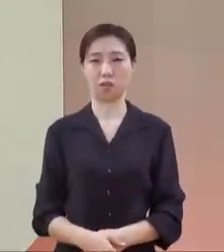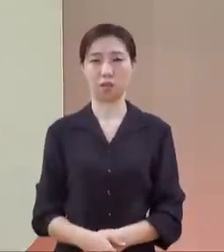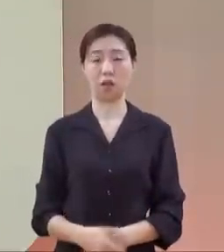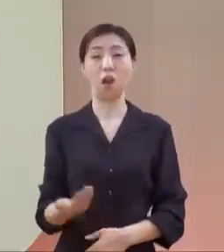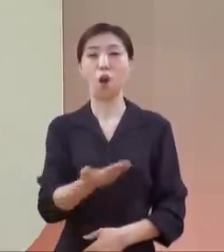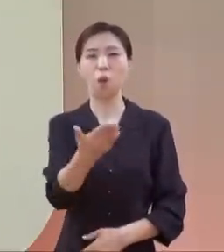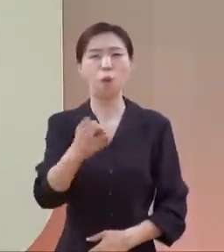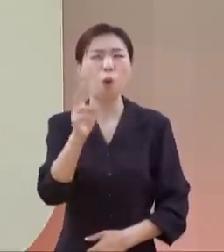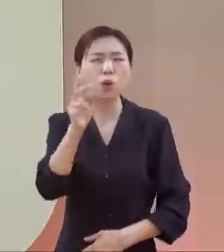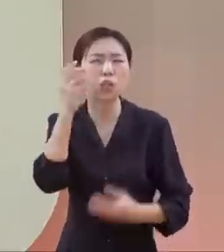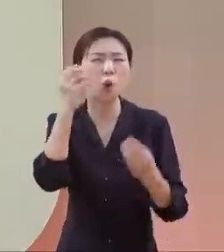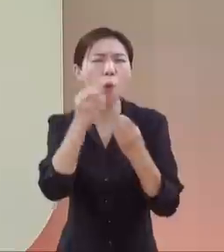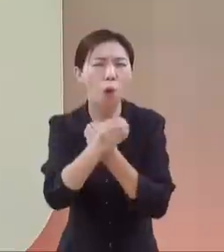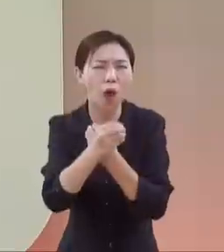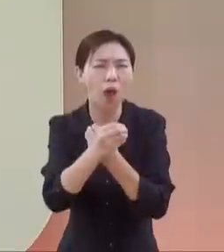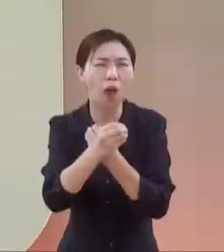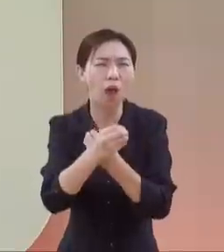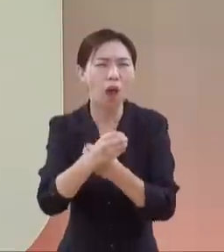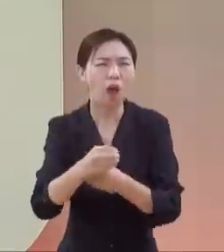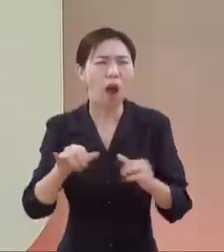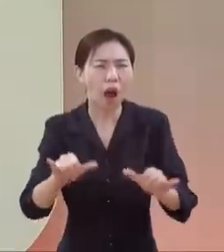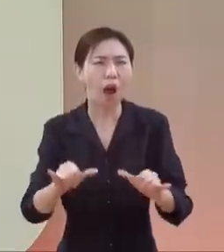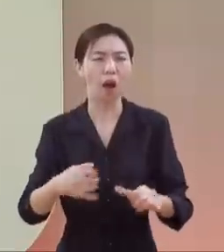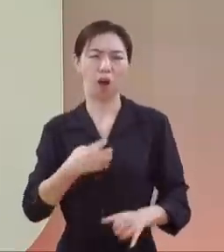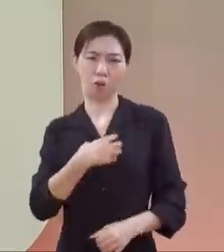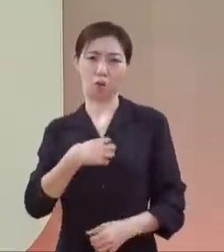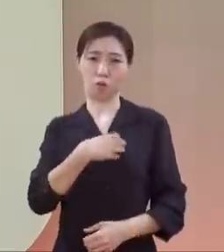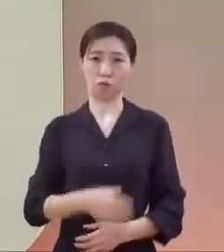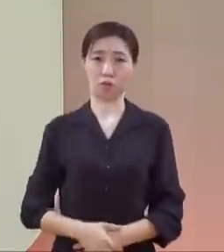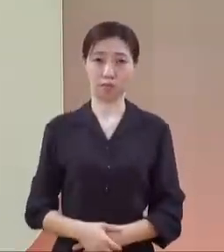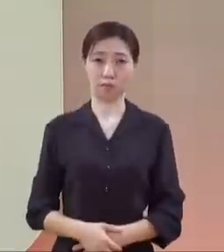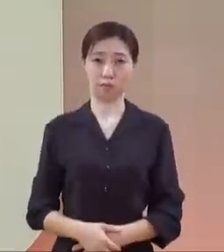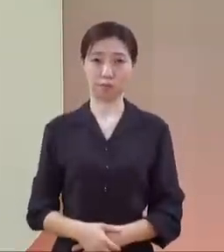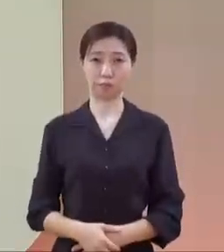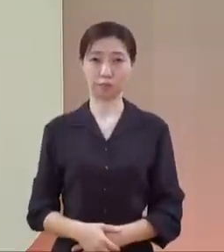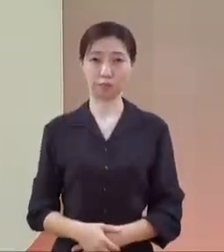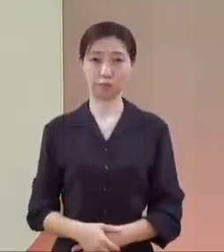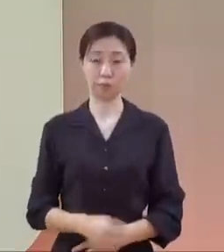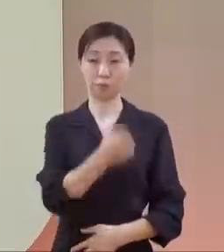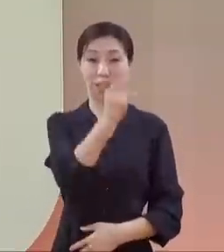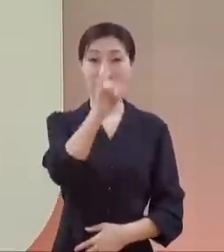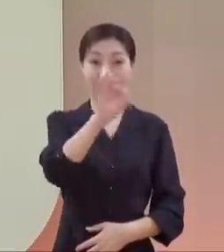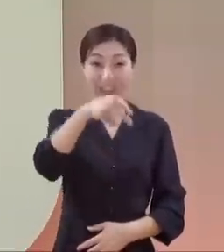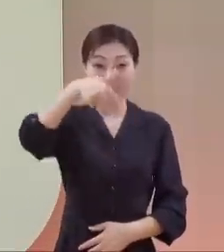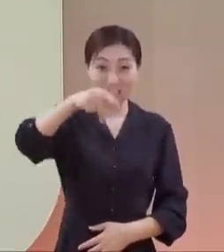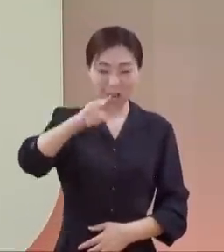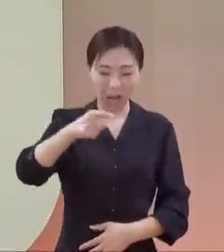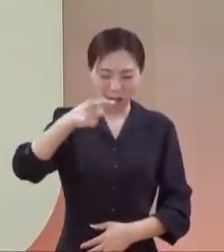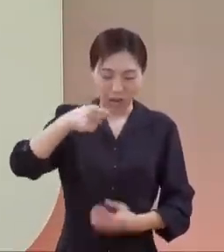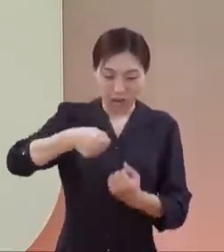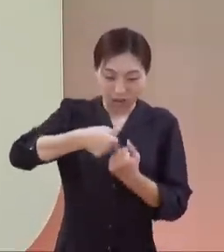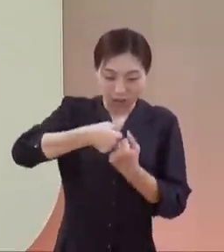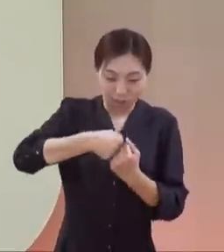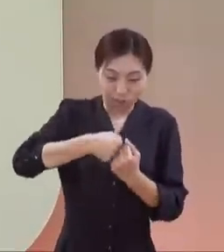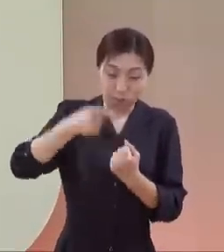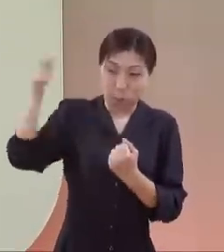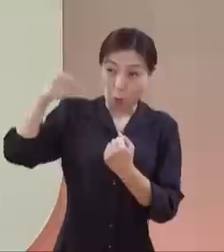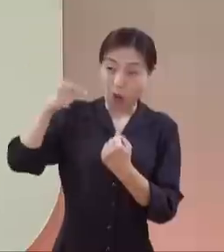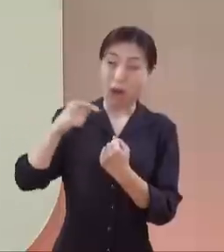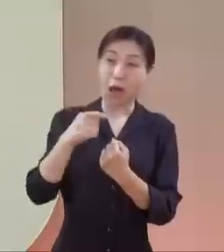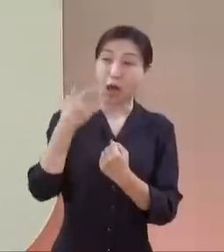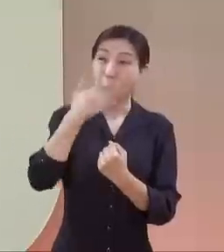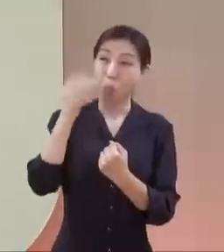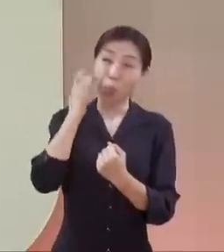행자님이 말벌이 나라와서 말벌을 탁 쐈더니 그 무릎에 그 관절염이 흔적도